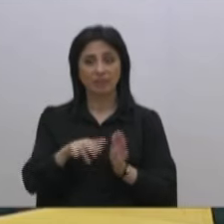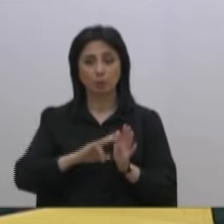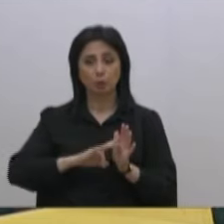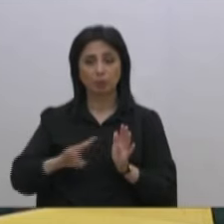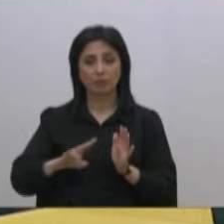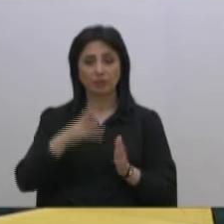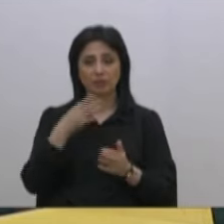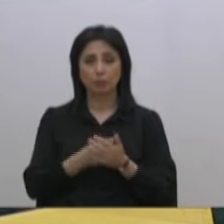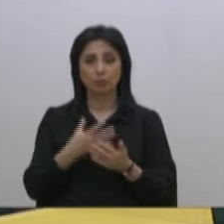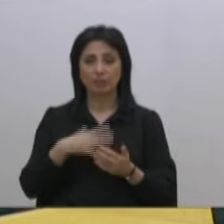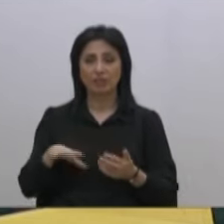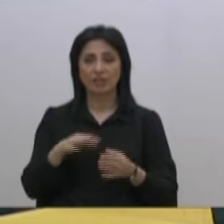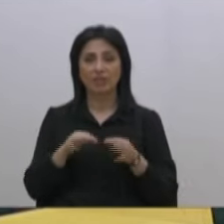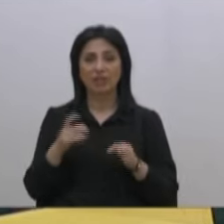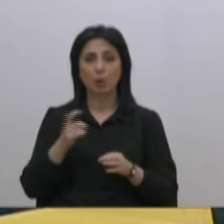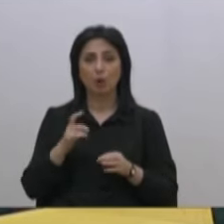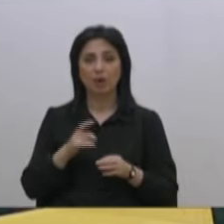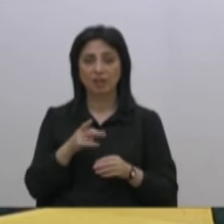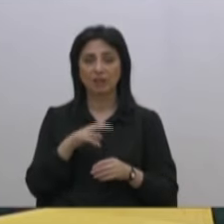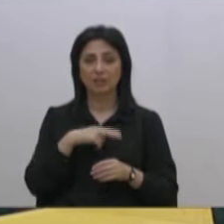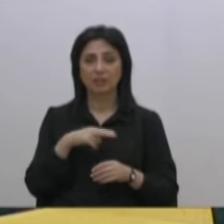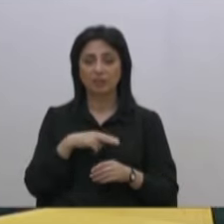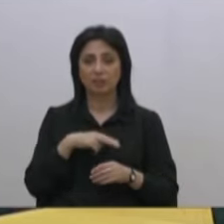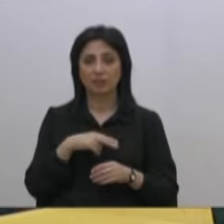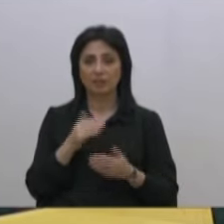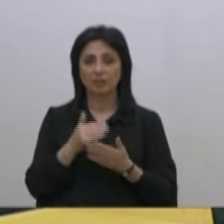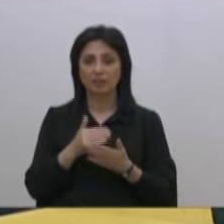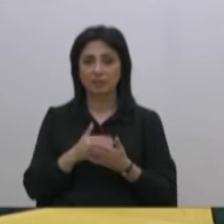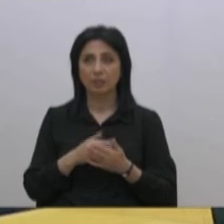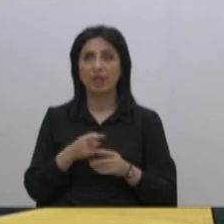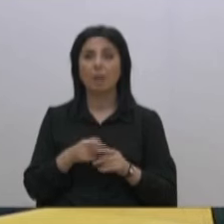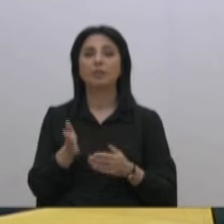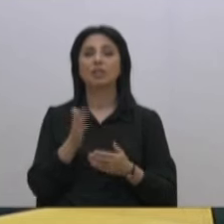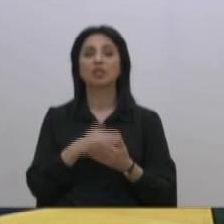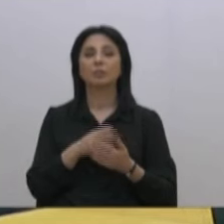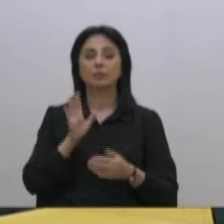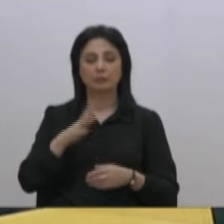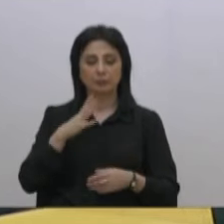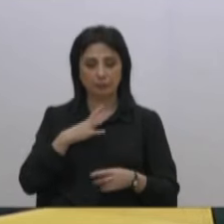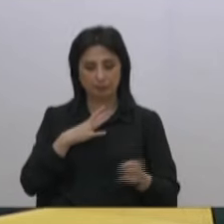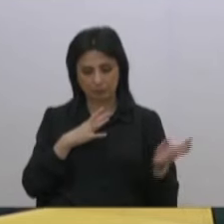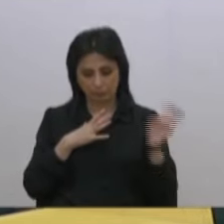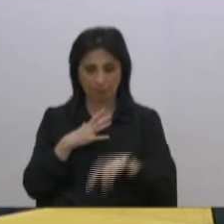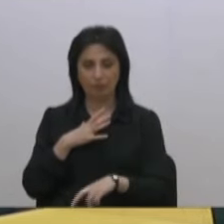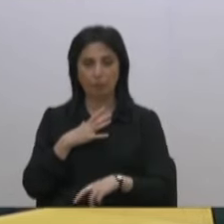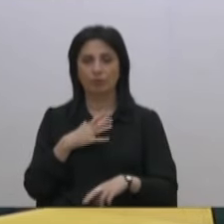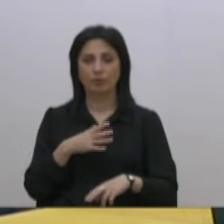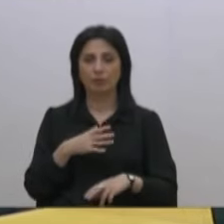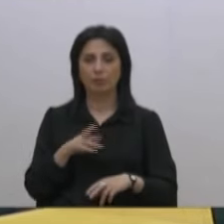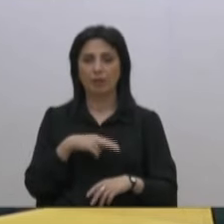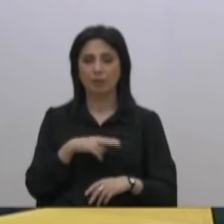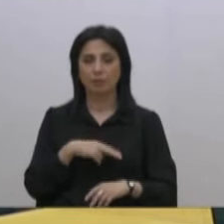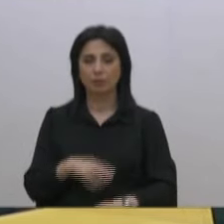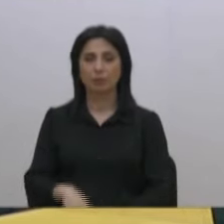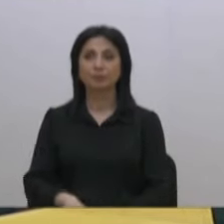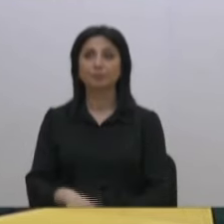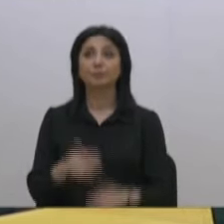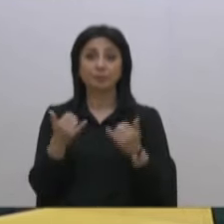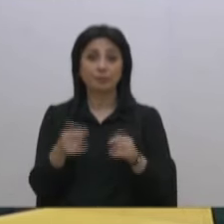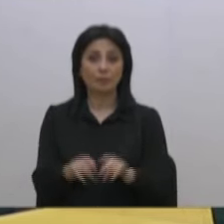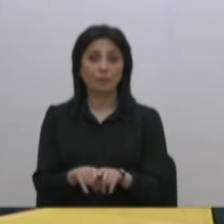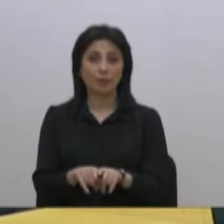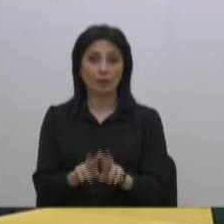უთხრით საკუთარ ქვეყანაში დემოკრატიას და საპარლამენტო სისტემასო. ამის შემდეგ იკადრეს და შემოვიდნენ პარლამენტში.